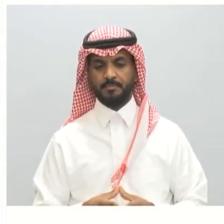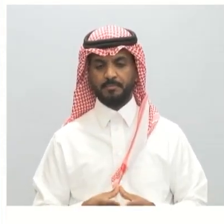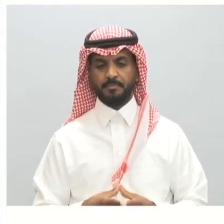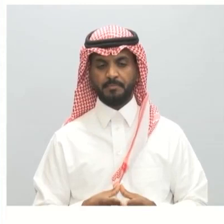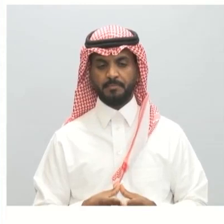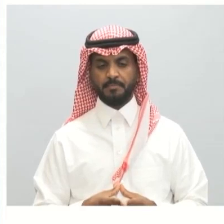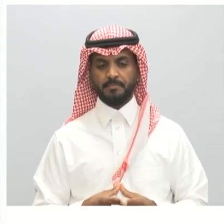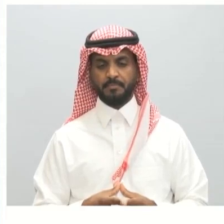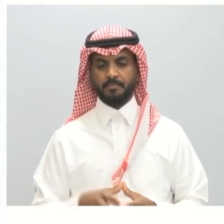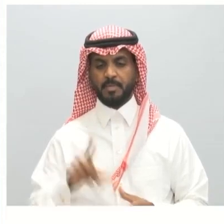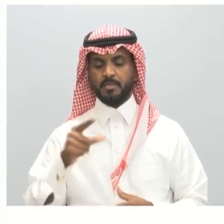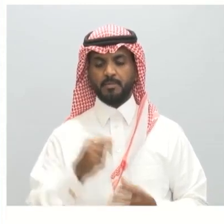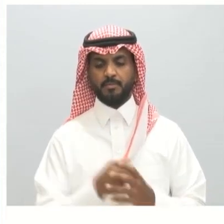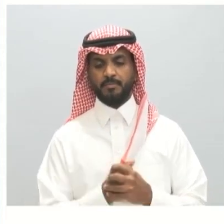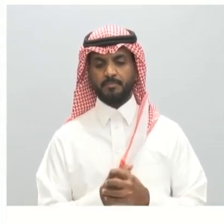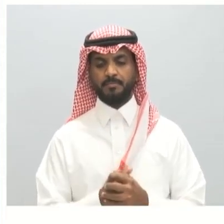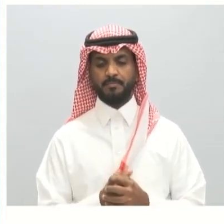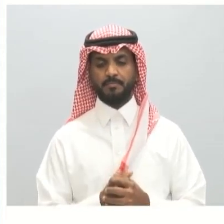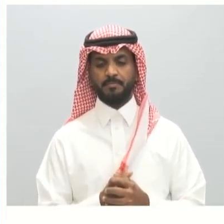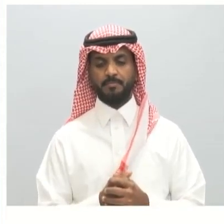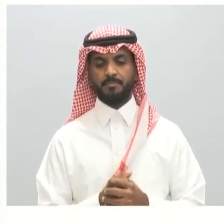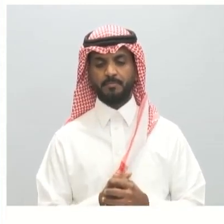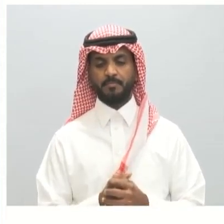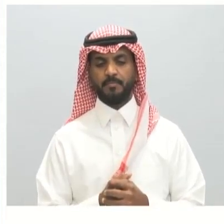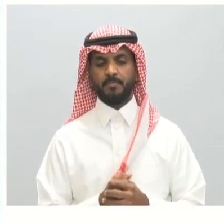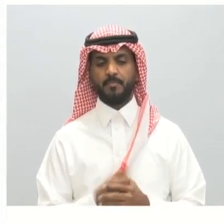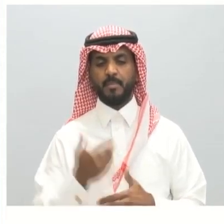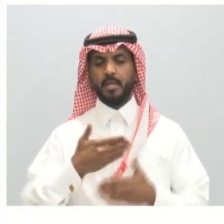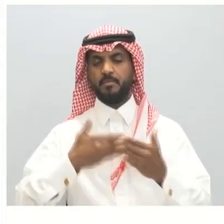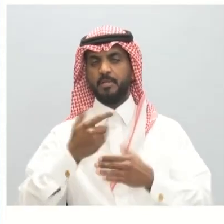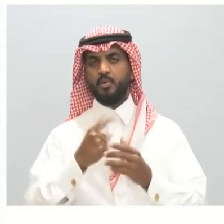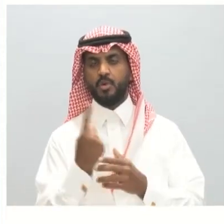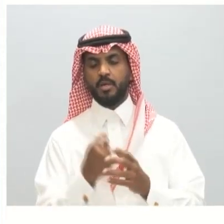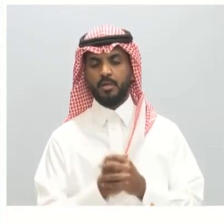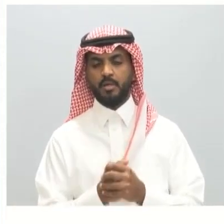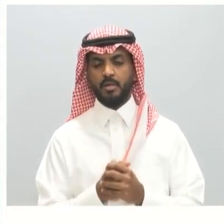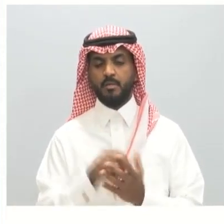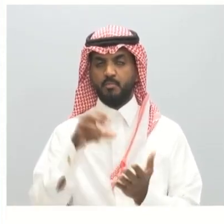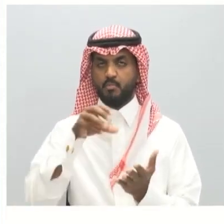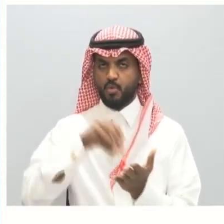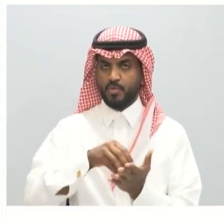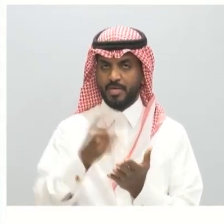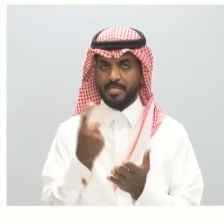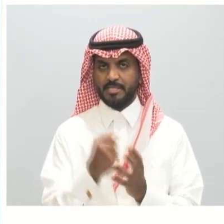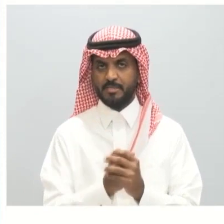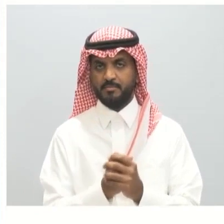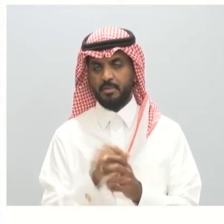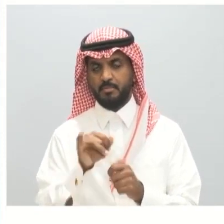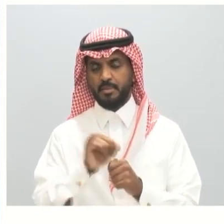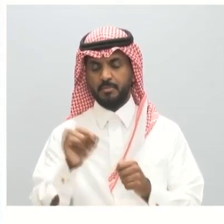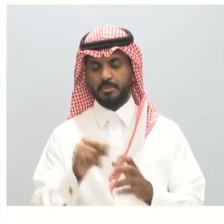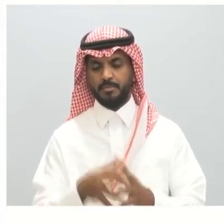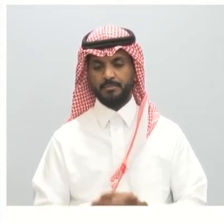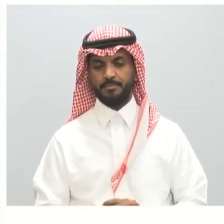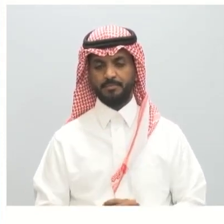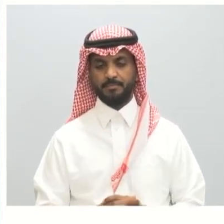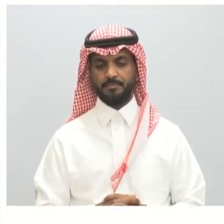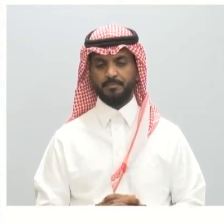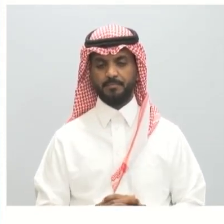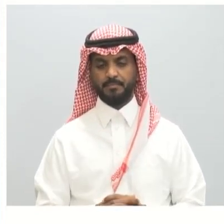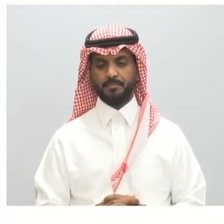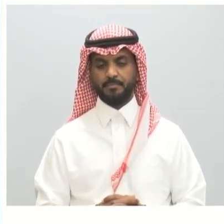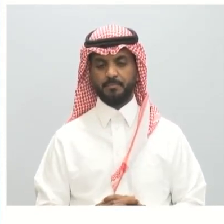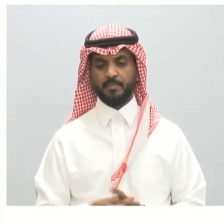وظيفتها احسنت هي اللبينه اللبنه الاولى الموضع اكس بالمليمتر